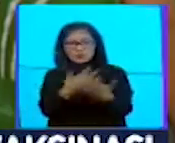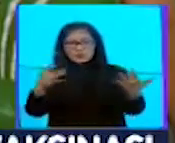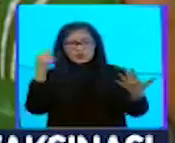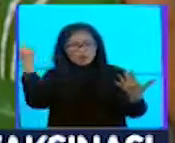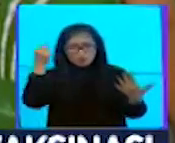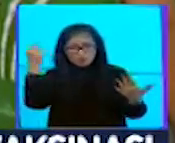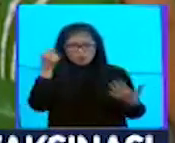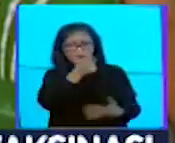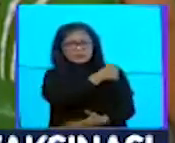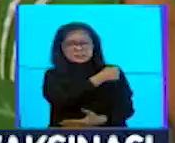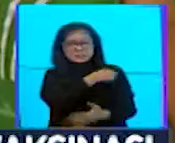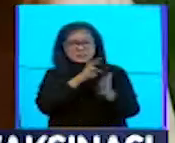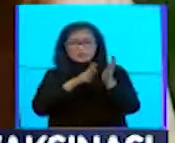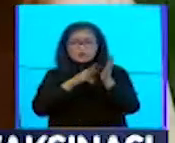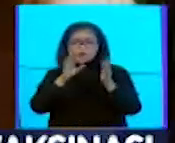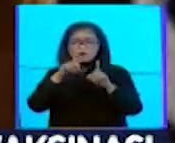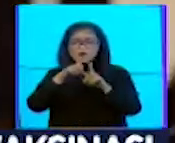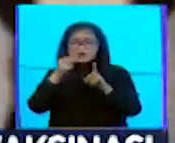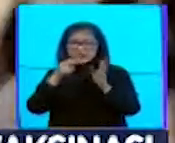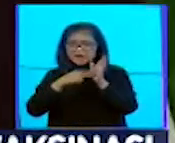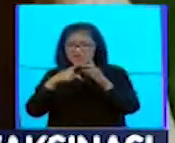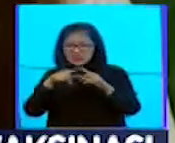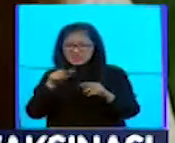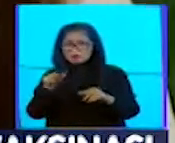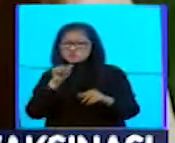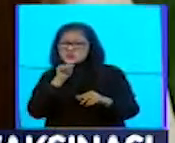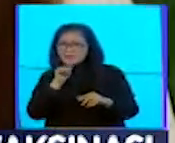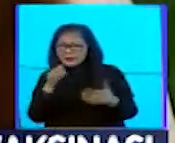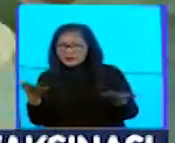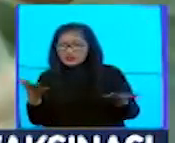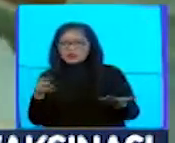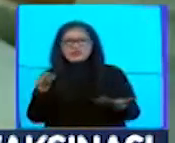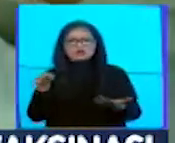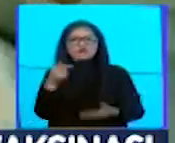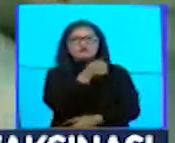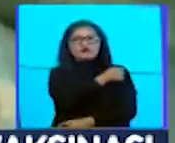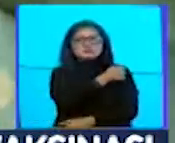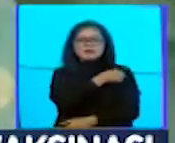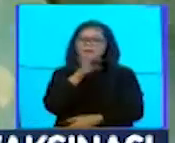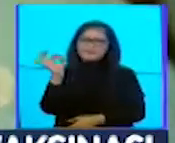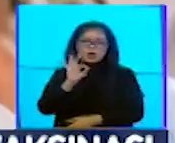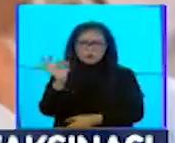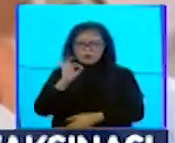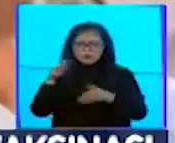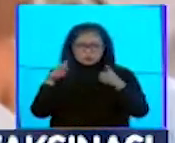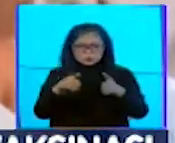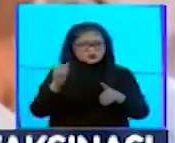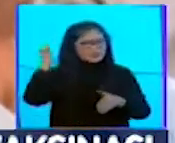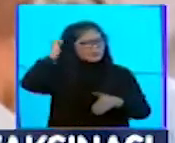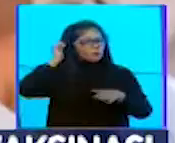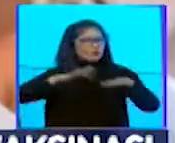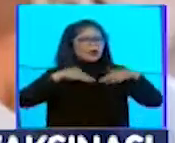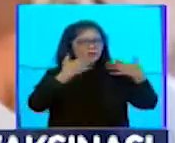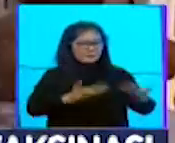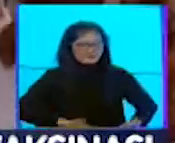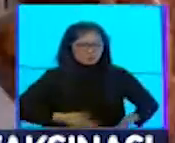vaksin modern hanyalah mereka yang sama sekali belum mendapatkan vaksinasi termasuk ibu hamil dengan dua dosis pemberian